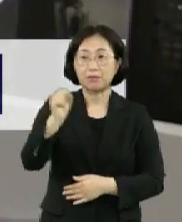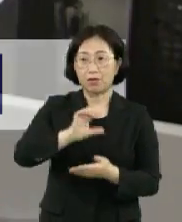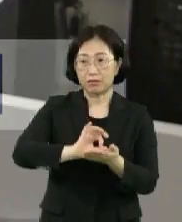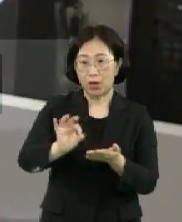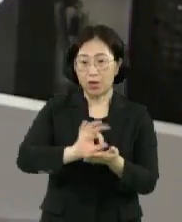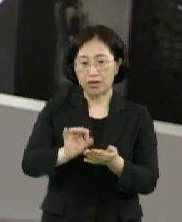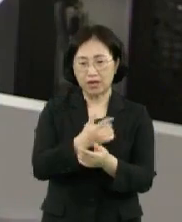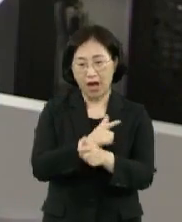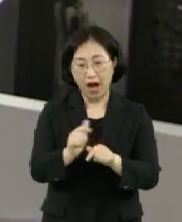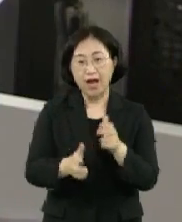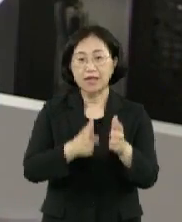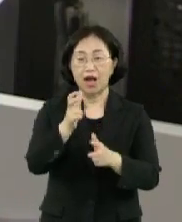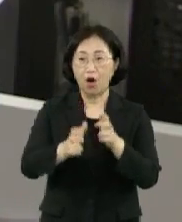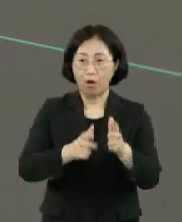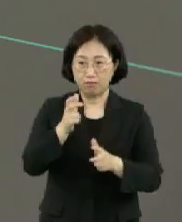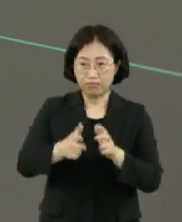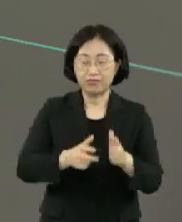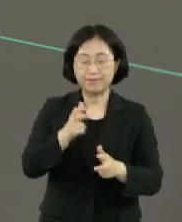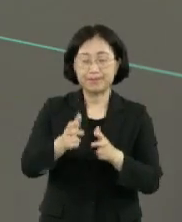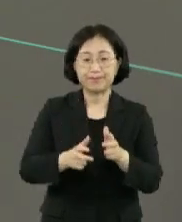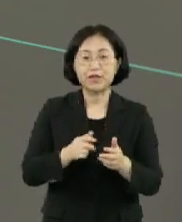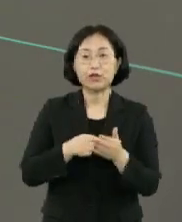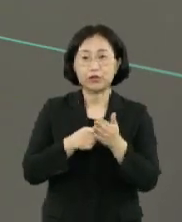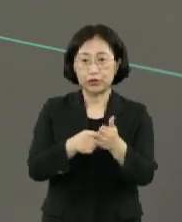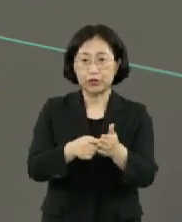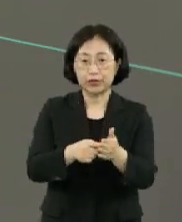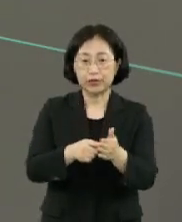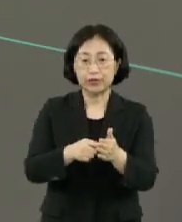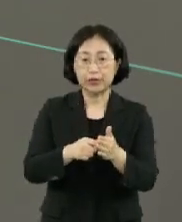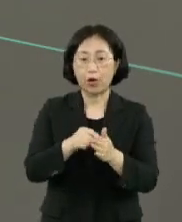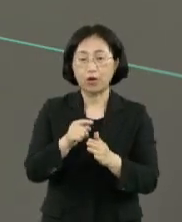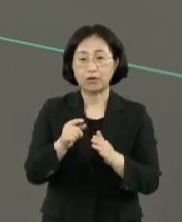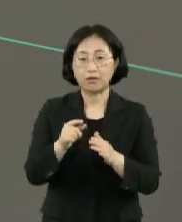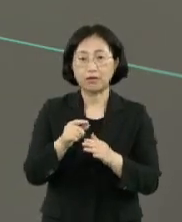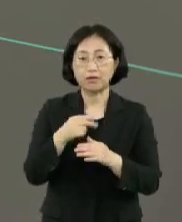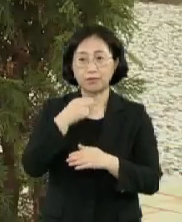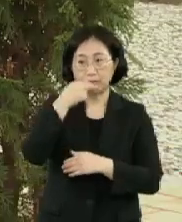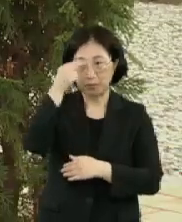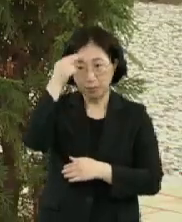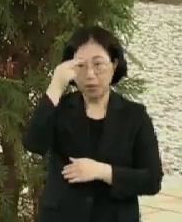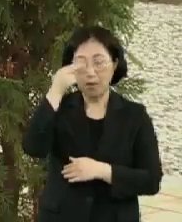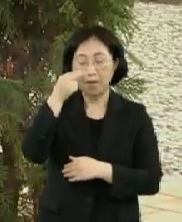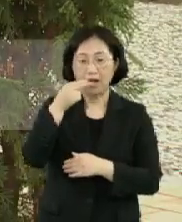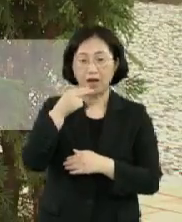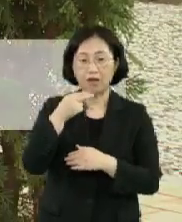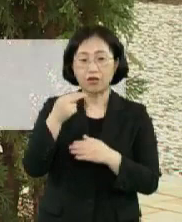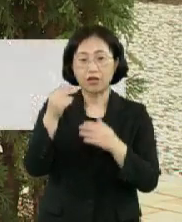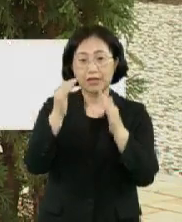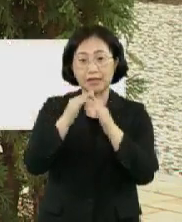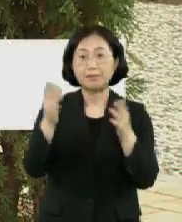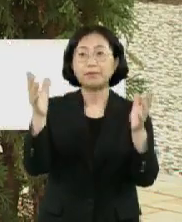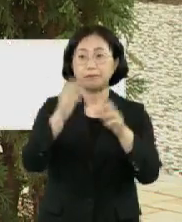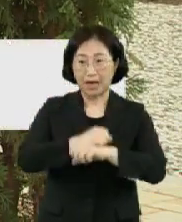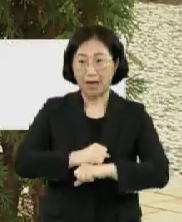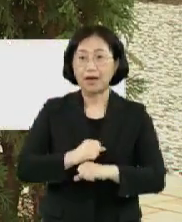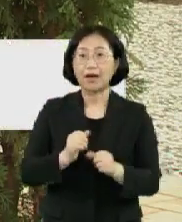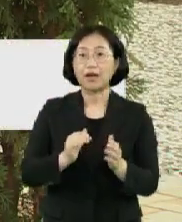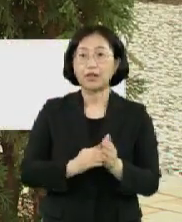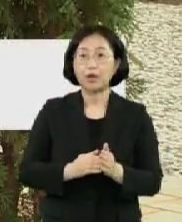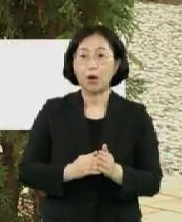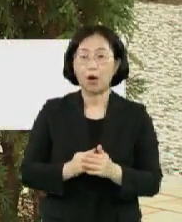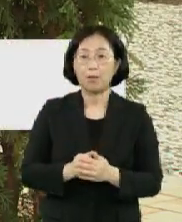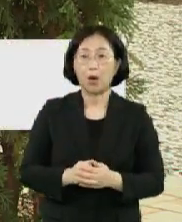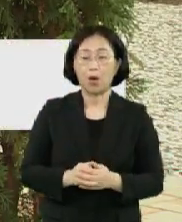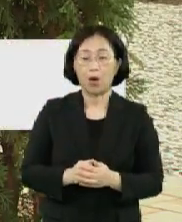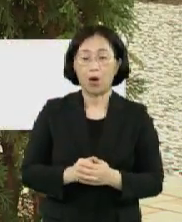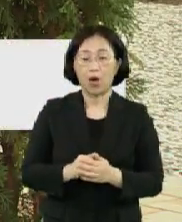벌이면서 홍등가의 풍경은 자취를 감추고 있습니다. 제일 우선적으로 이 거리에 가로등을 먼저 세우고